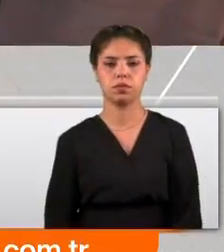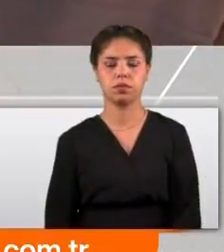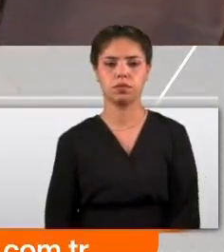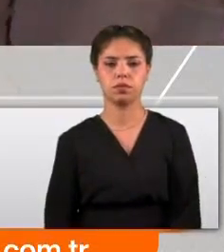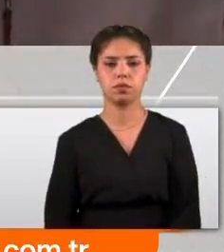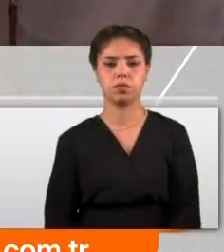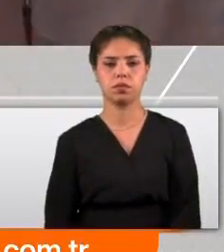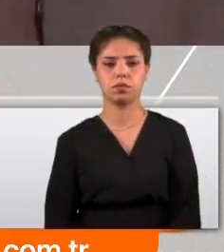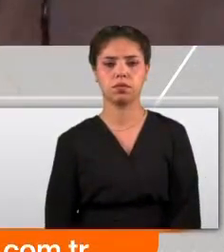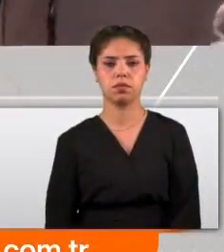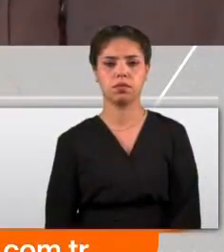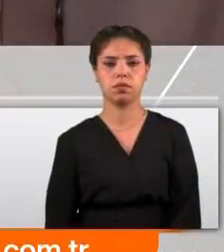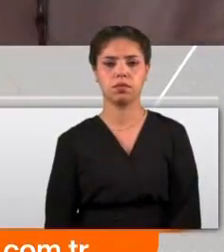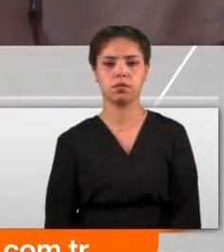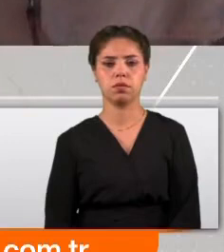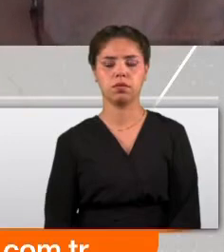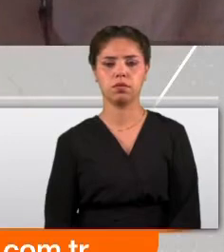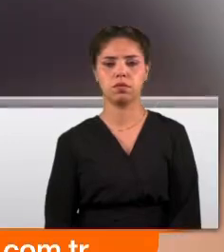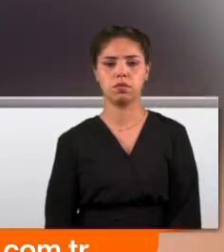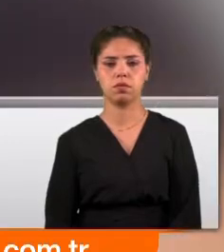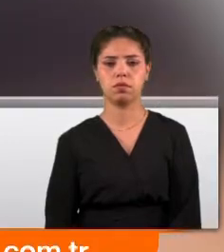gidip tamircide etraf vurduğu yerleri tamir